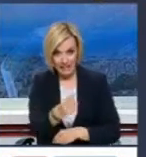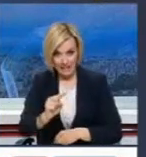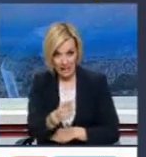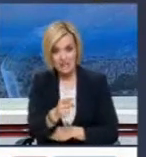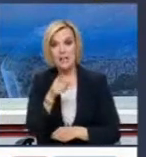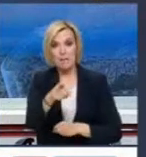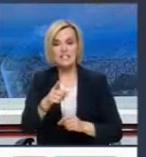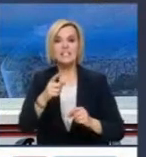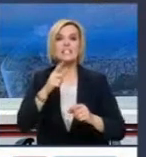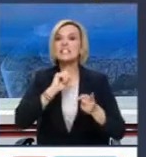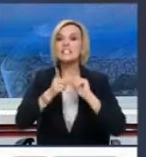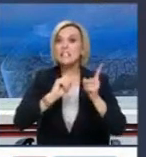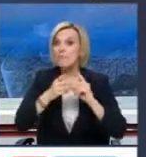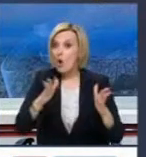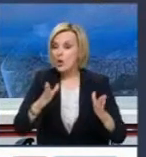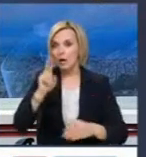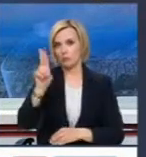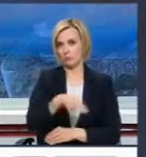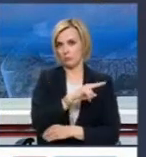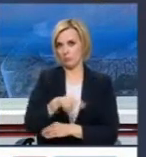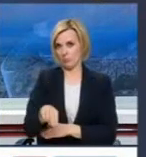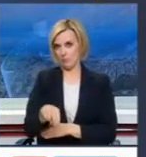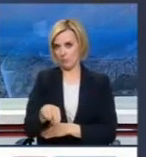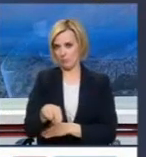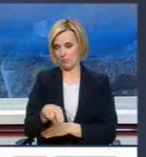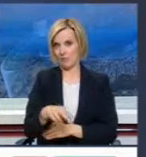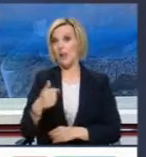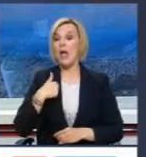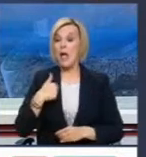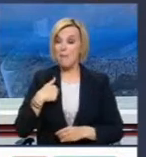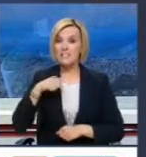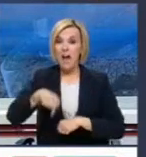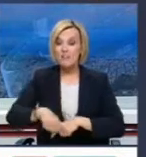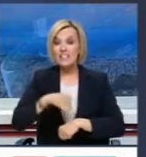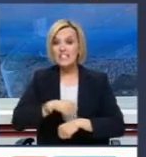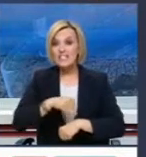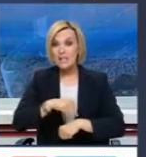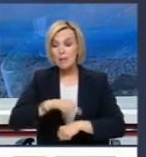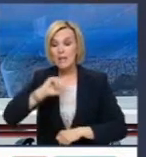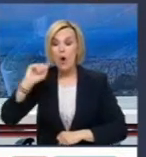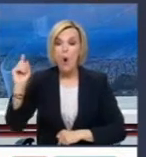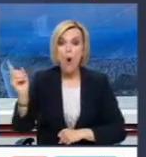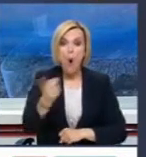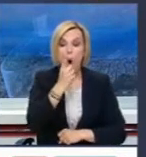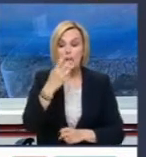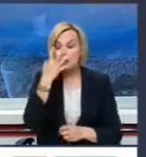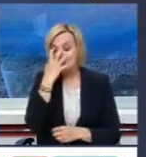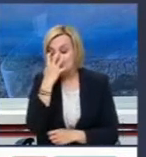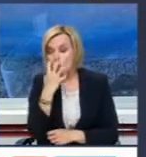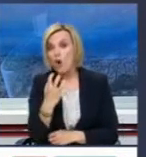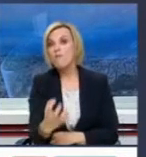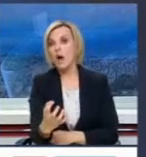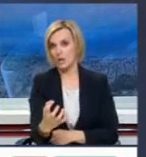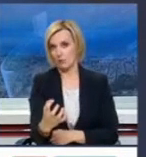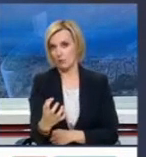μέτρα. Πιστεύω ότι τώρα, όπως έχω πολλές φορές, όλοι κρινόμαστε και στην φάση αυτή για τον